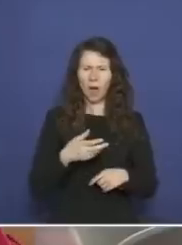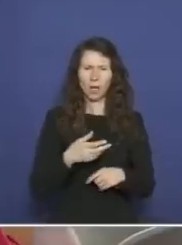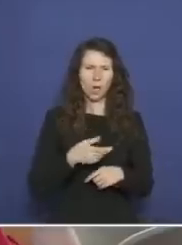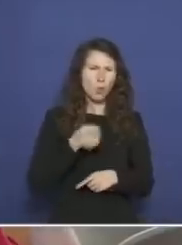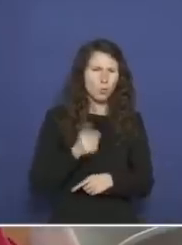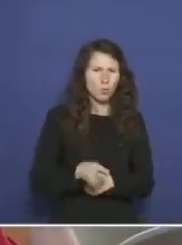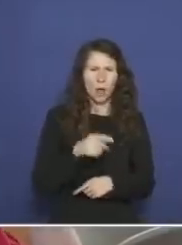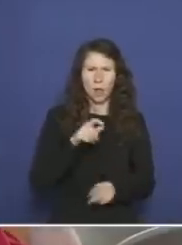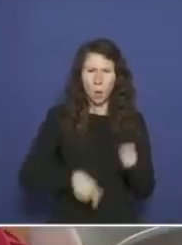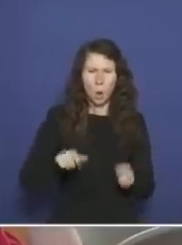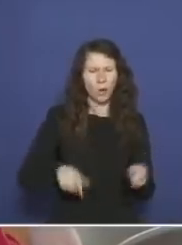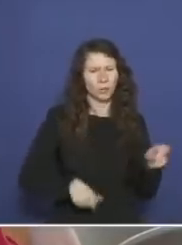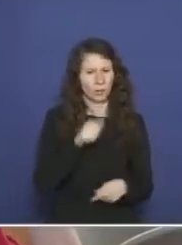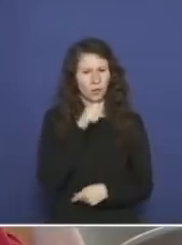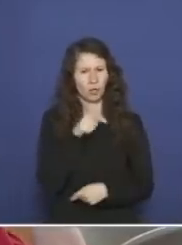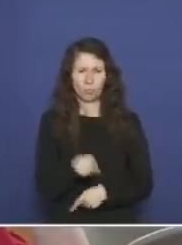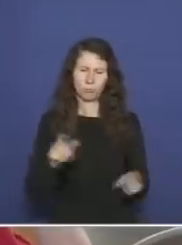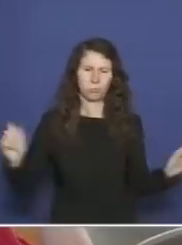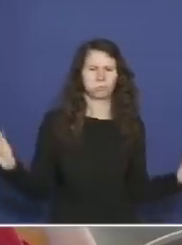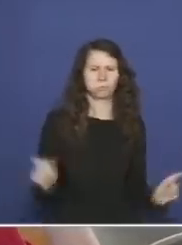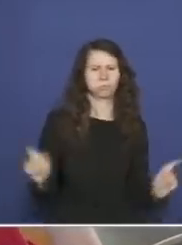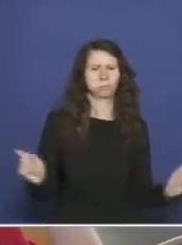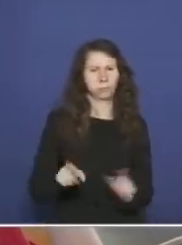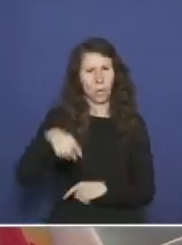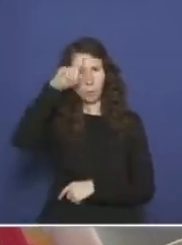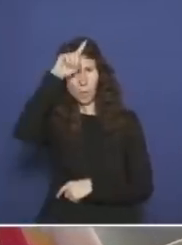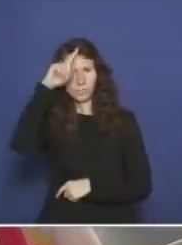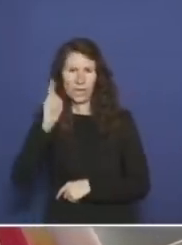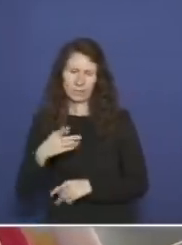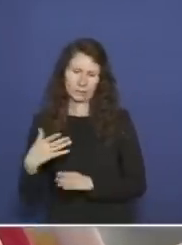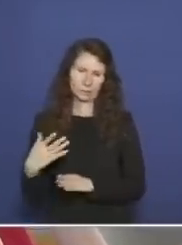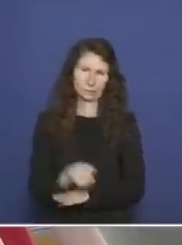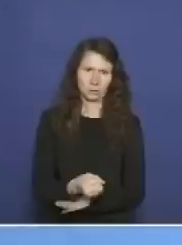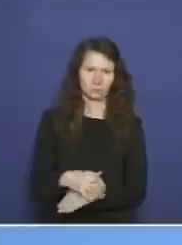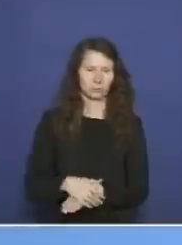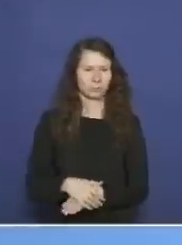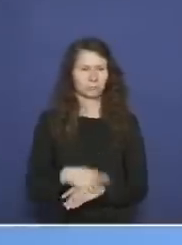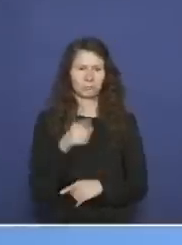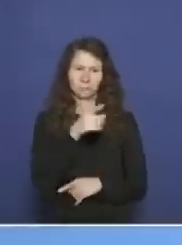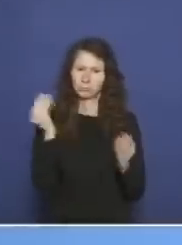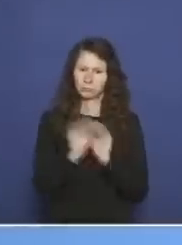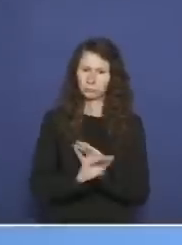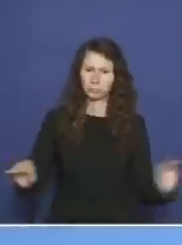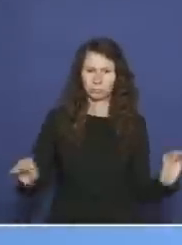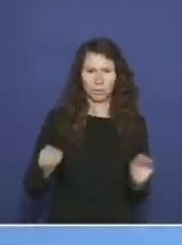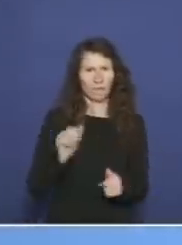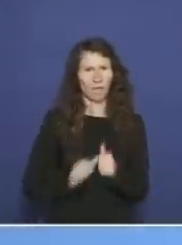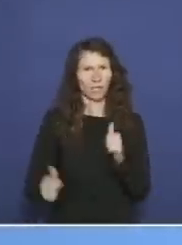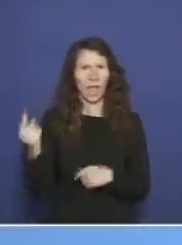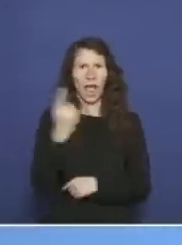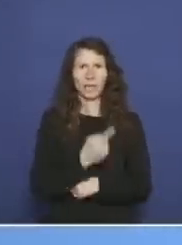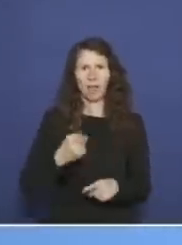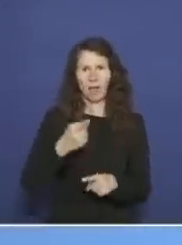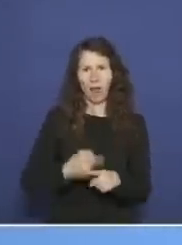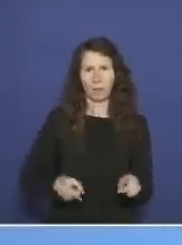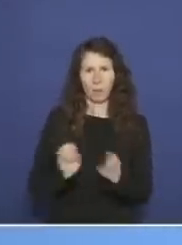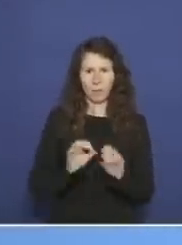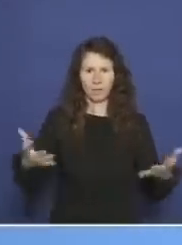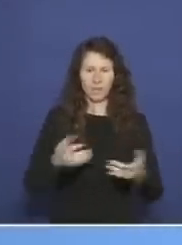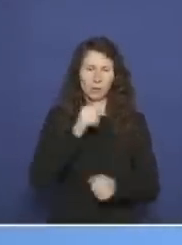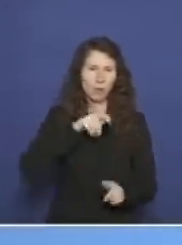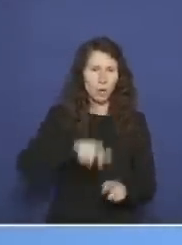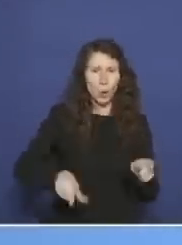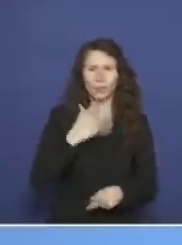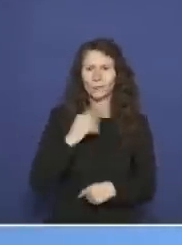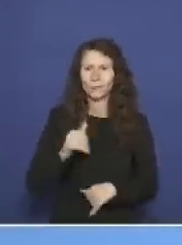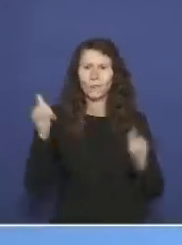intervenieren. Was ist jetzt Ihre Botschaft an die jungen Menschen, die jetzt nach fast anderthalb Jahren Pandemie einfach das Leben wieder genießen wollen und raus